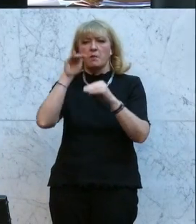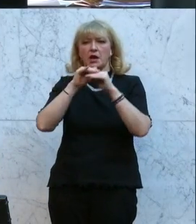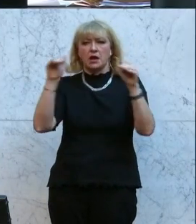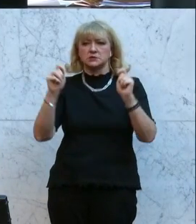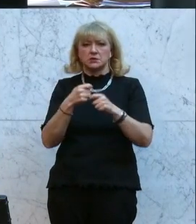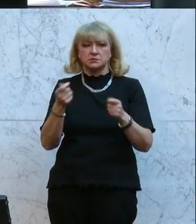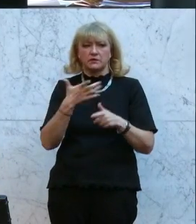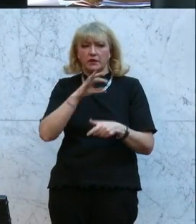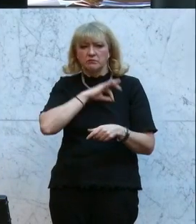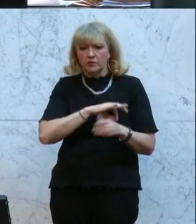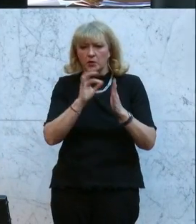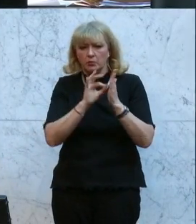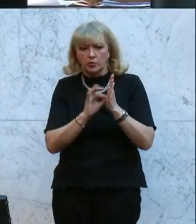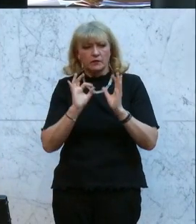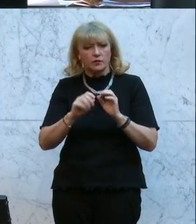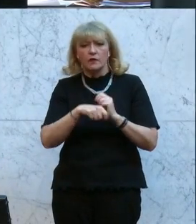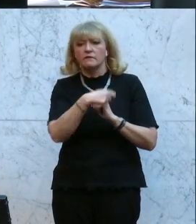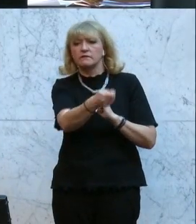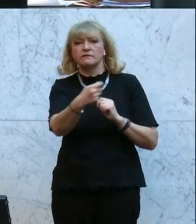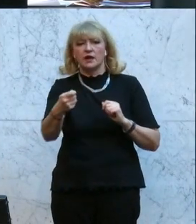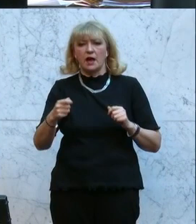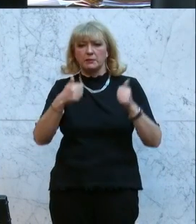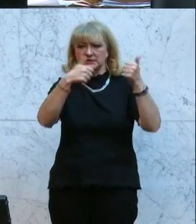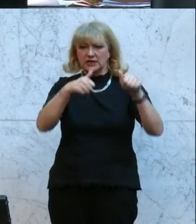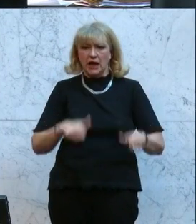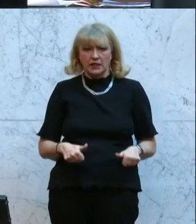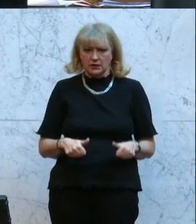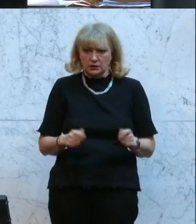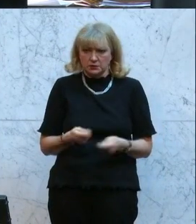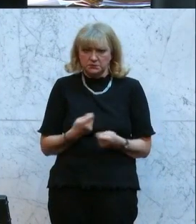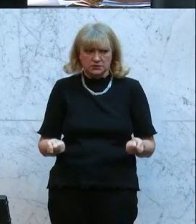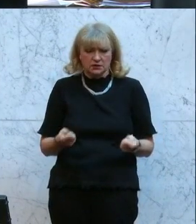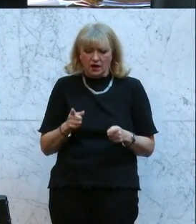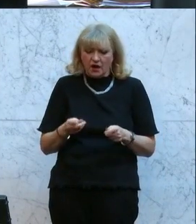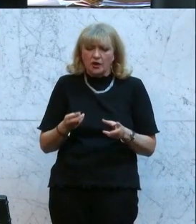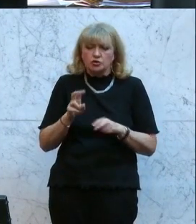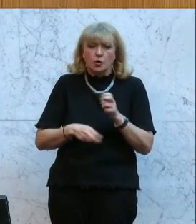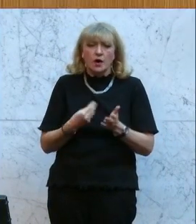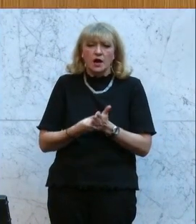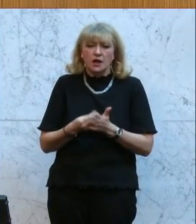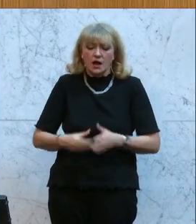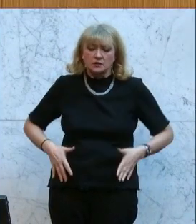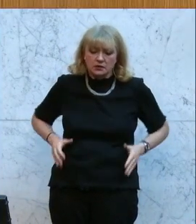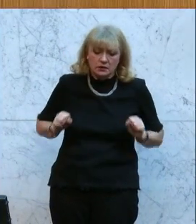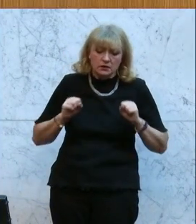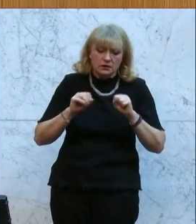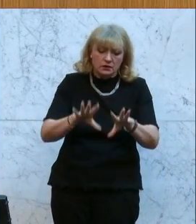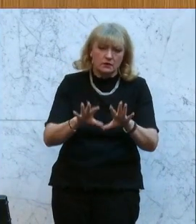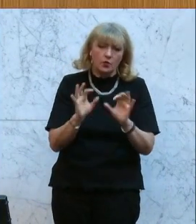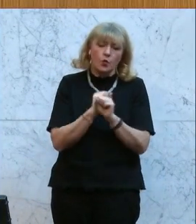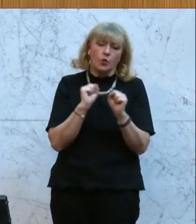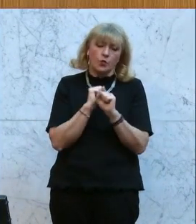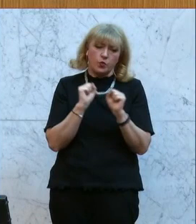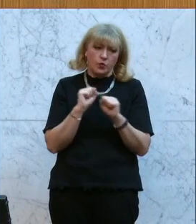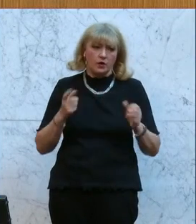keine verpflichtenden Kriterien für die Vergabe von Inseraten um unglaublich viel Steuergeld. Die bewiesene